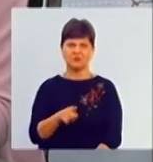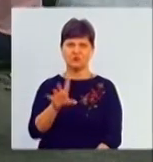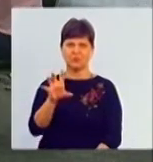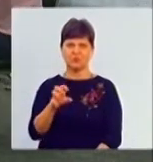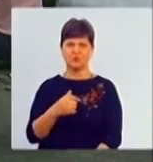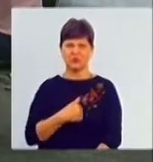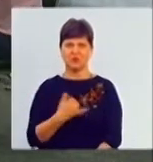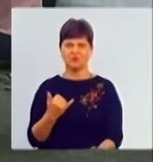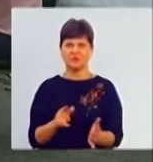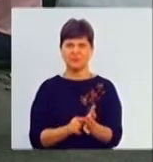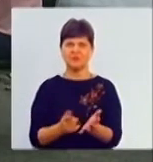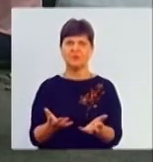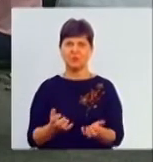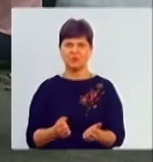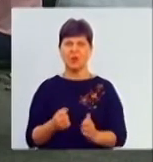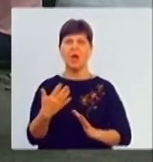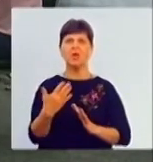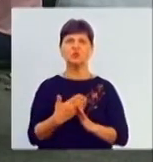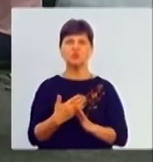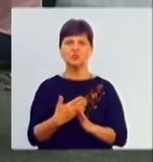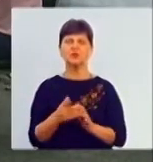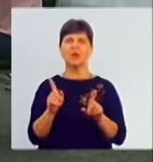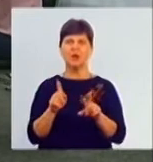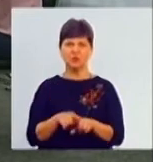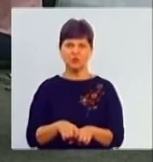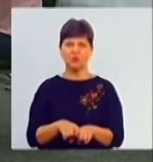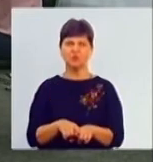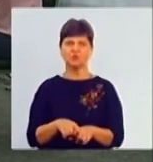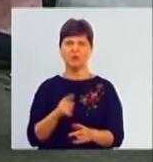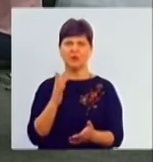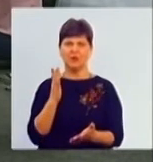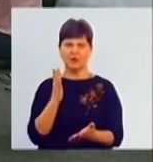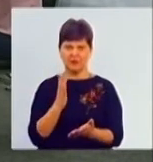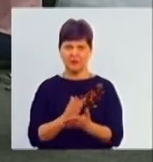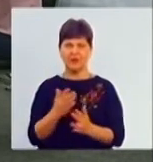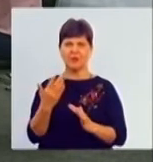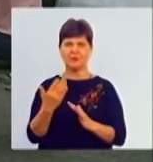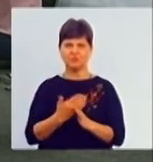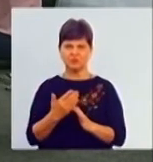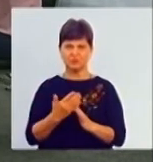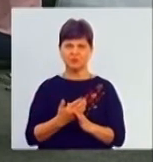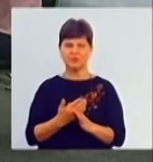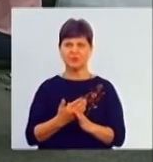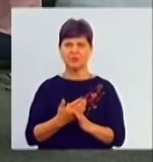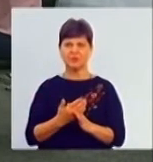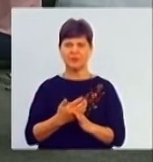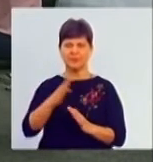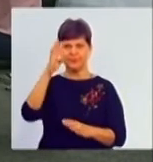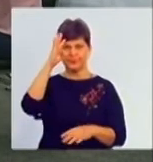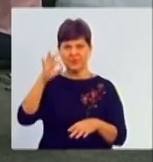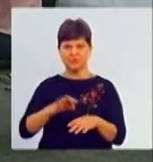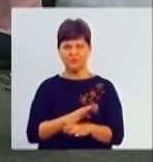зараз пенсії. Субсидія теж так само. Є, я на субсидії з батьком проживаю, наприклад, чоловік помер мене.